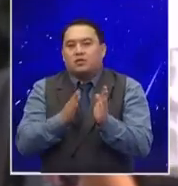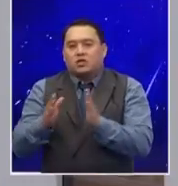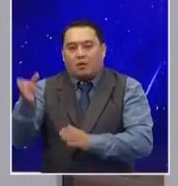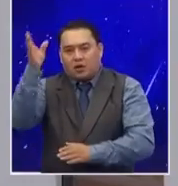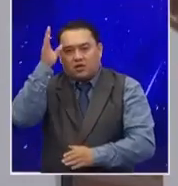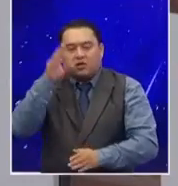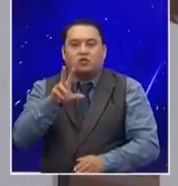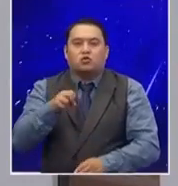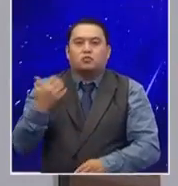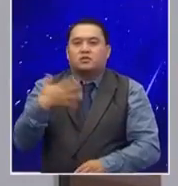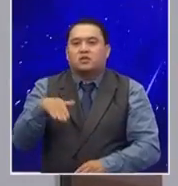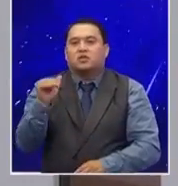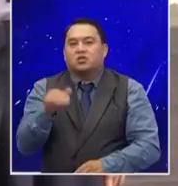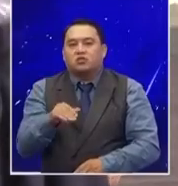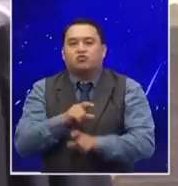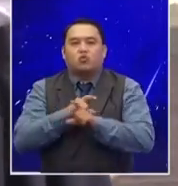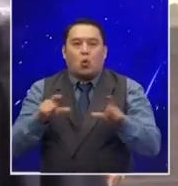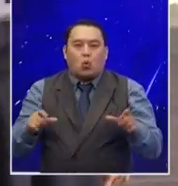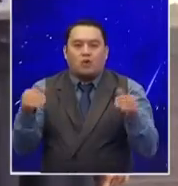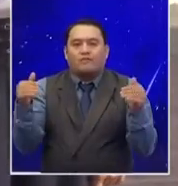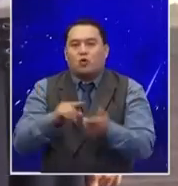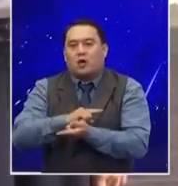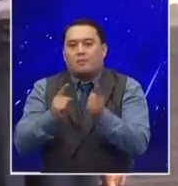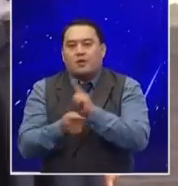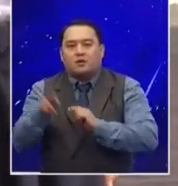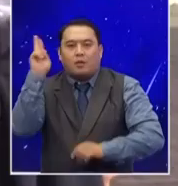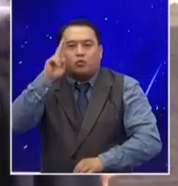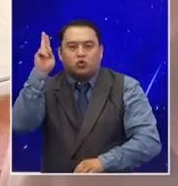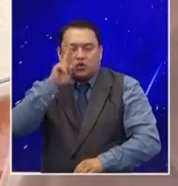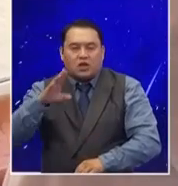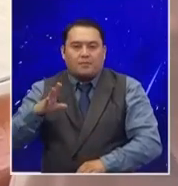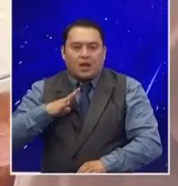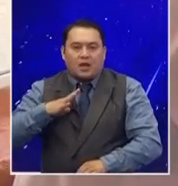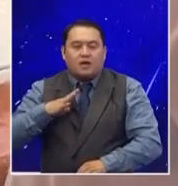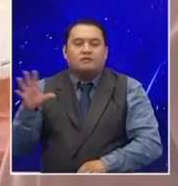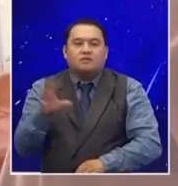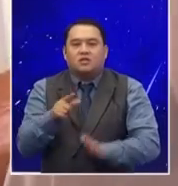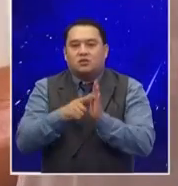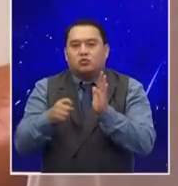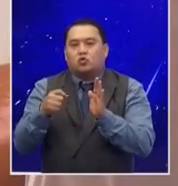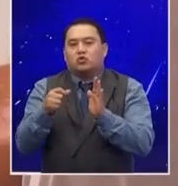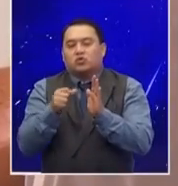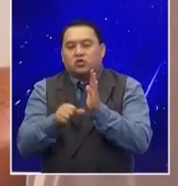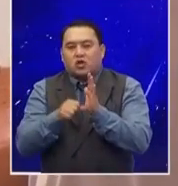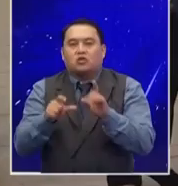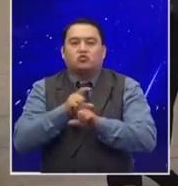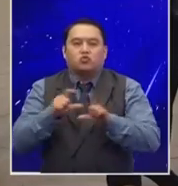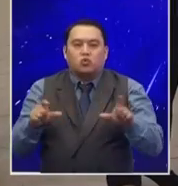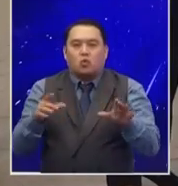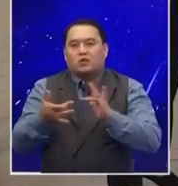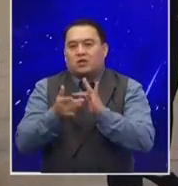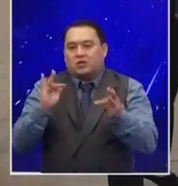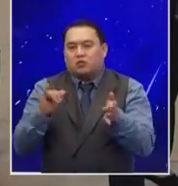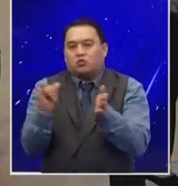Свыше 350 тысяч учащихся школ и колледжей перешли на дистанционное обучение. Почти все 760 школ региона подключены к сети